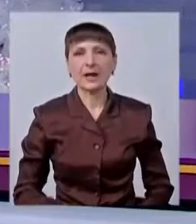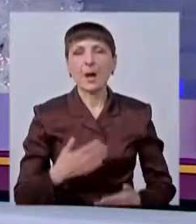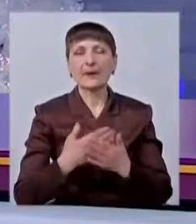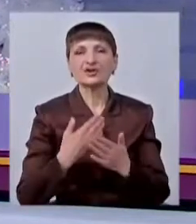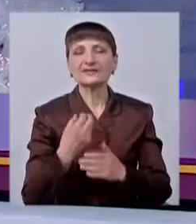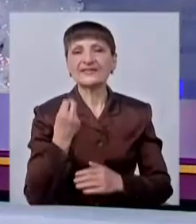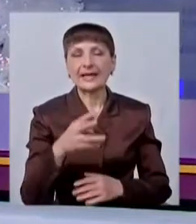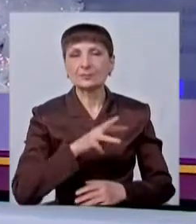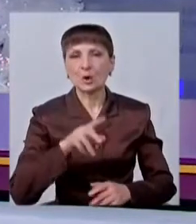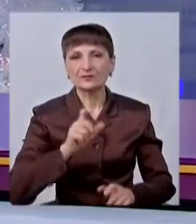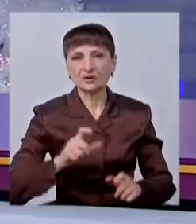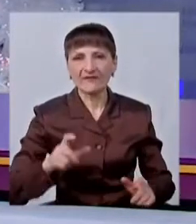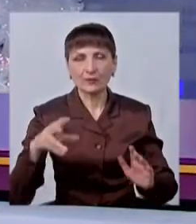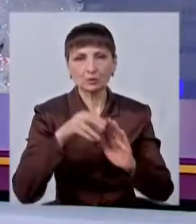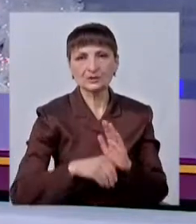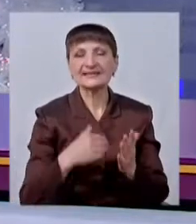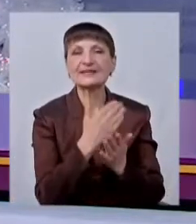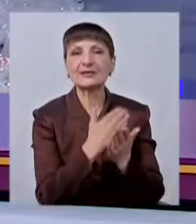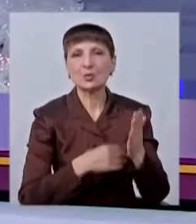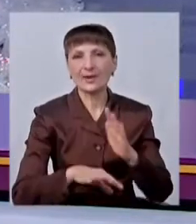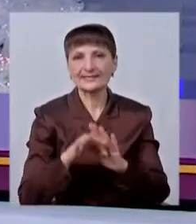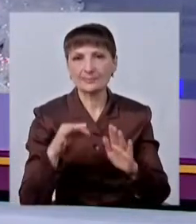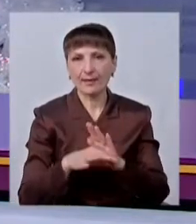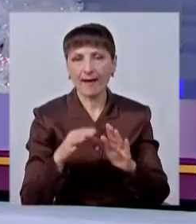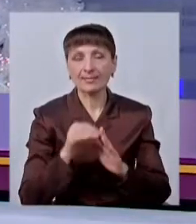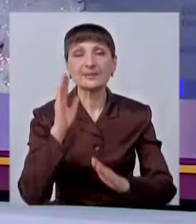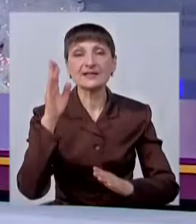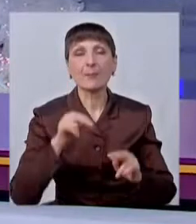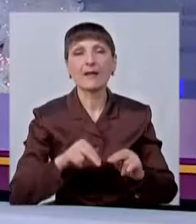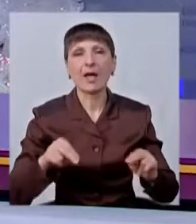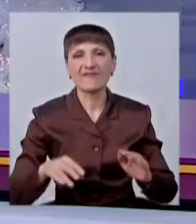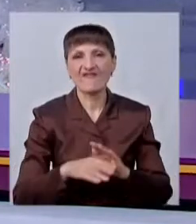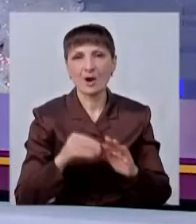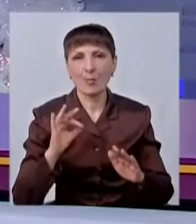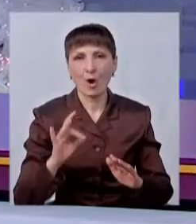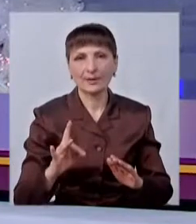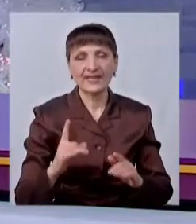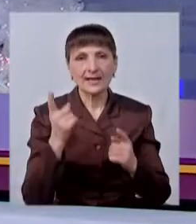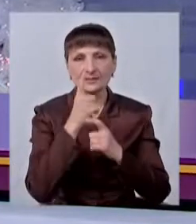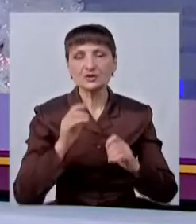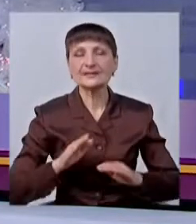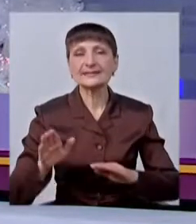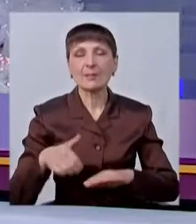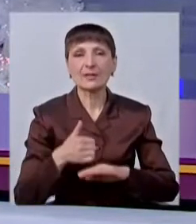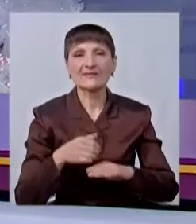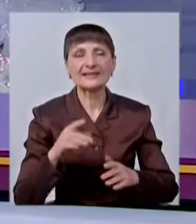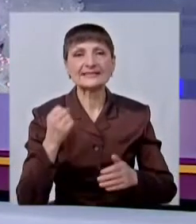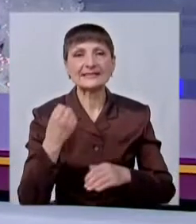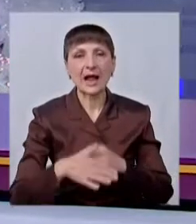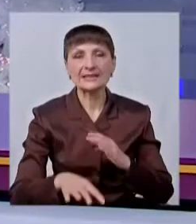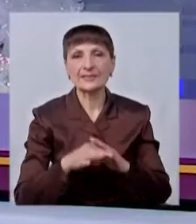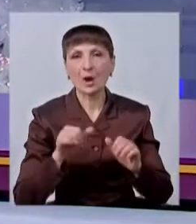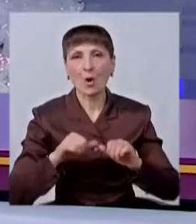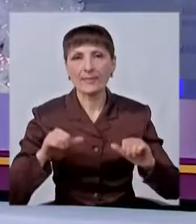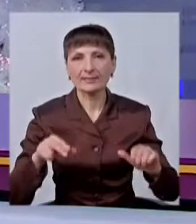Почти 12 миллионов человек включены в списки избирателей на предстоящих парламентских выборах. Как сообщил замглавы Центр избиркома